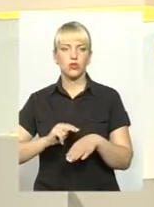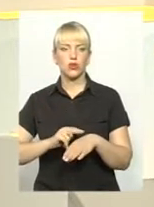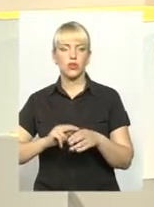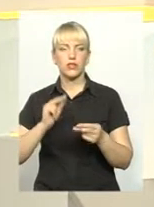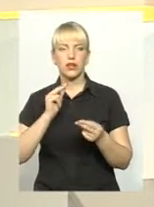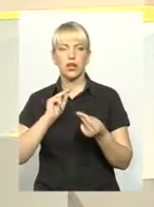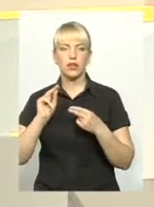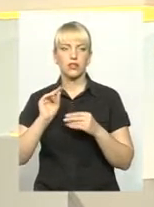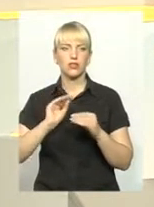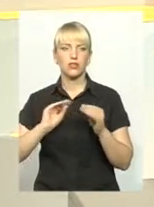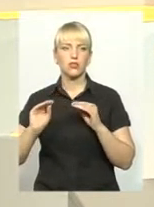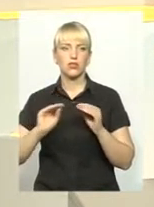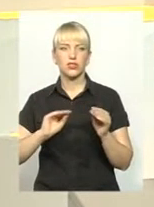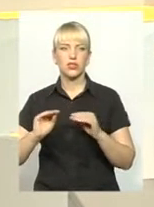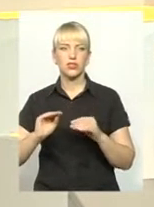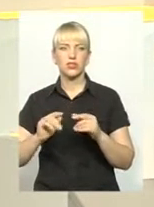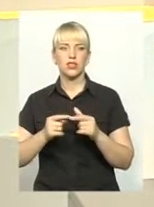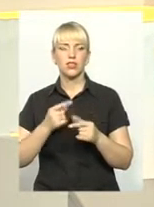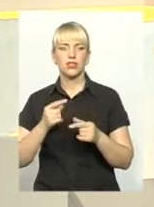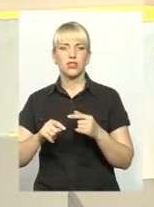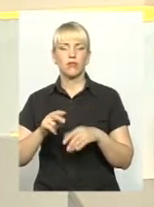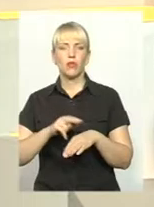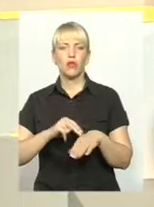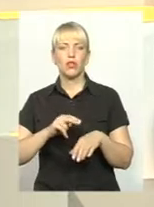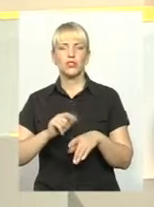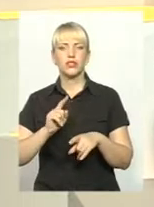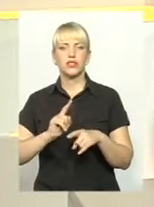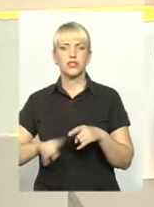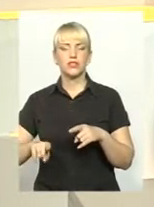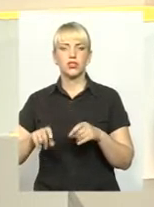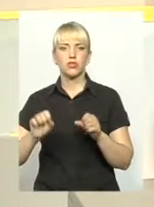краще оснащена, поліція швидше може